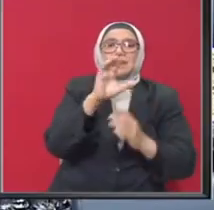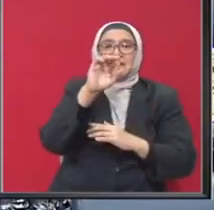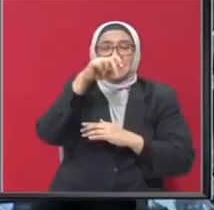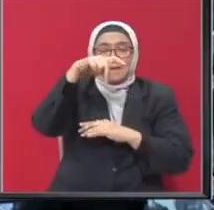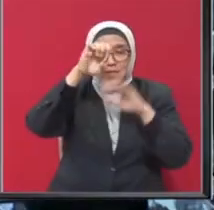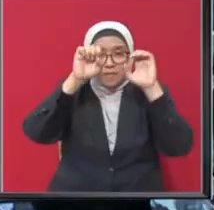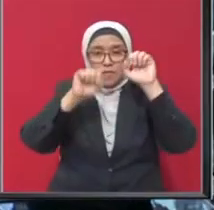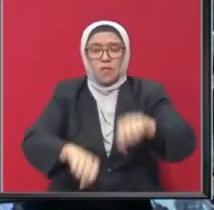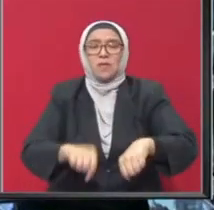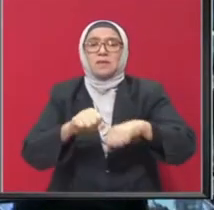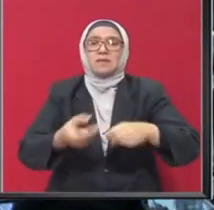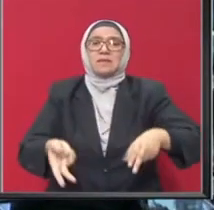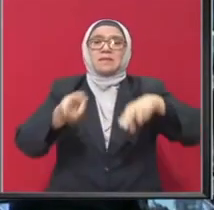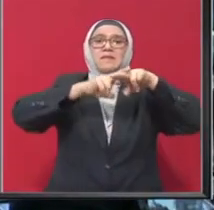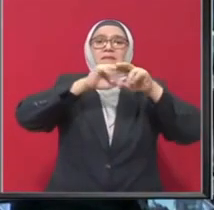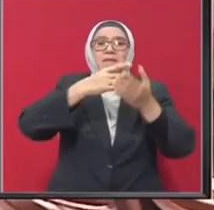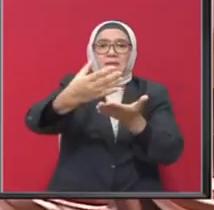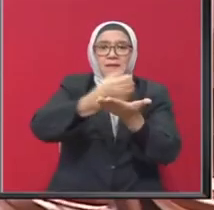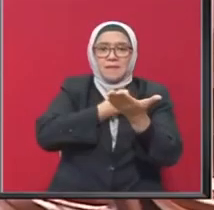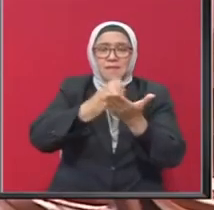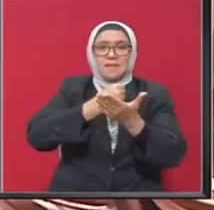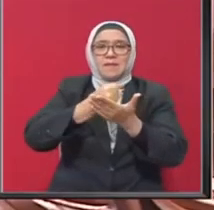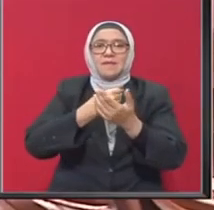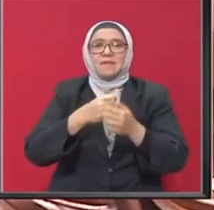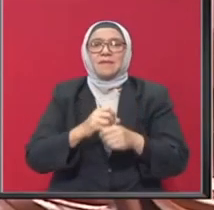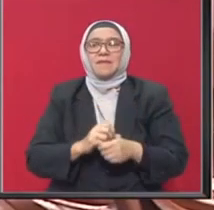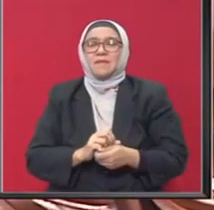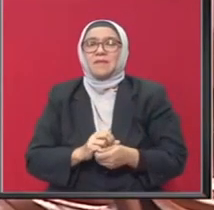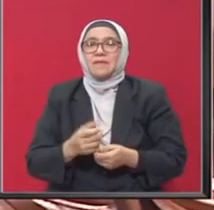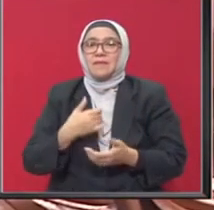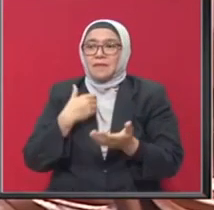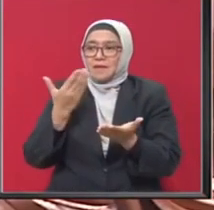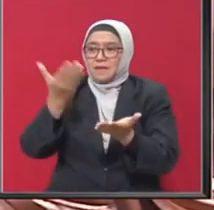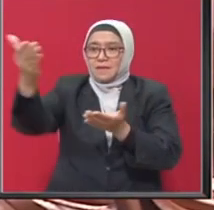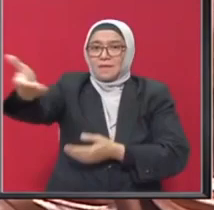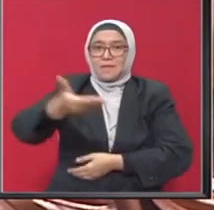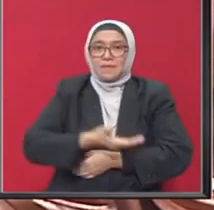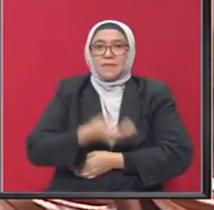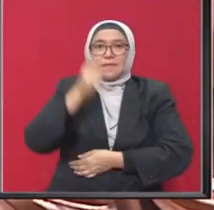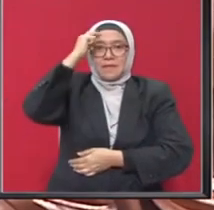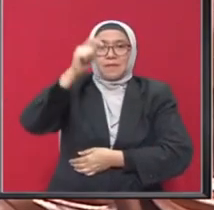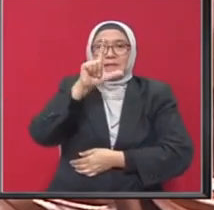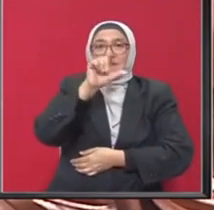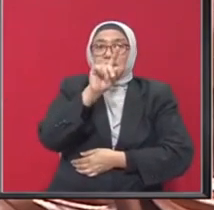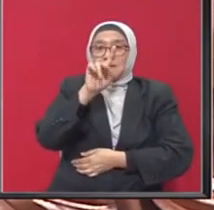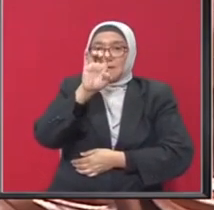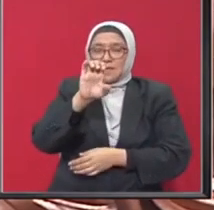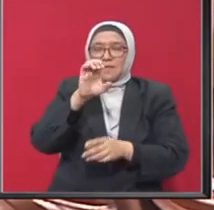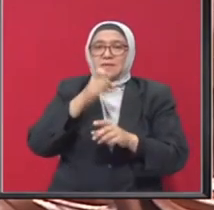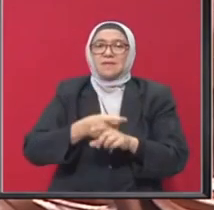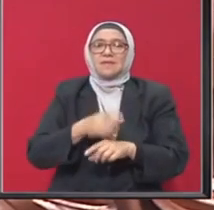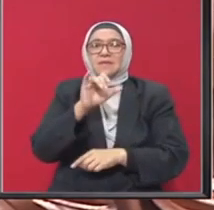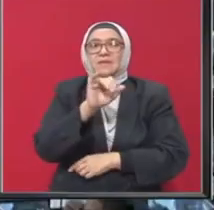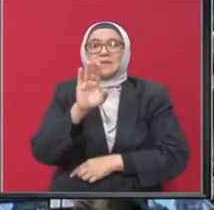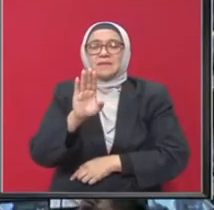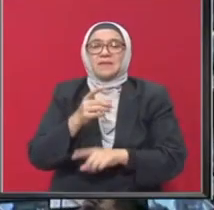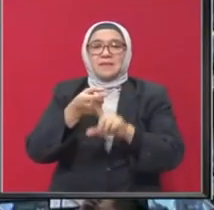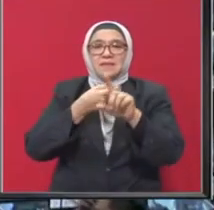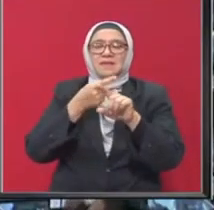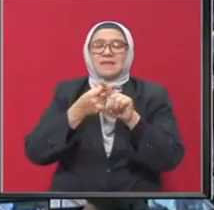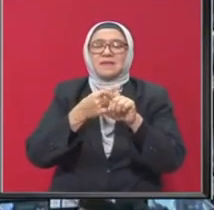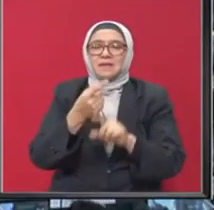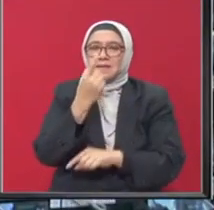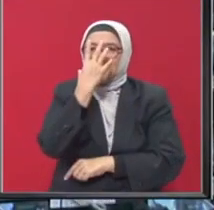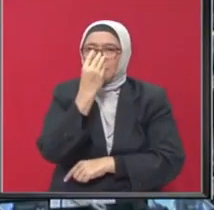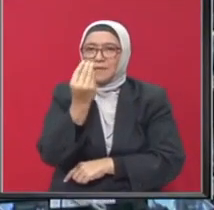gregesi menteri browsing menjemputnya promotion Lucky squ Seremban betul seorang